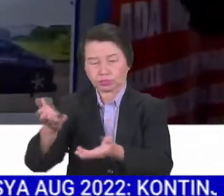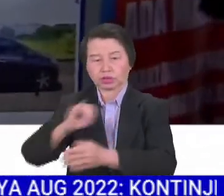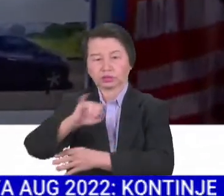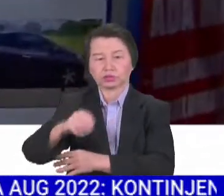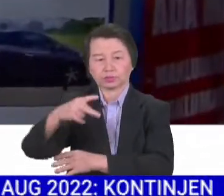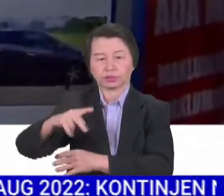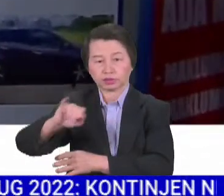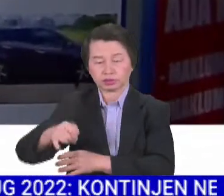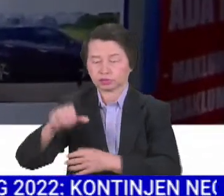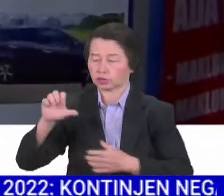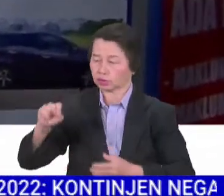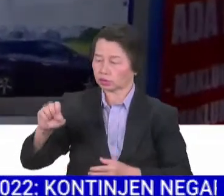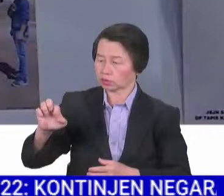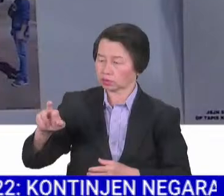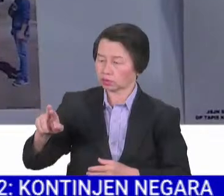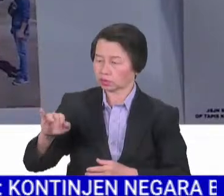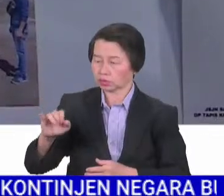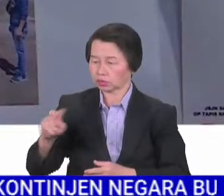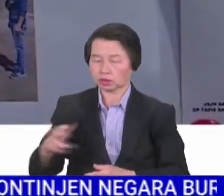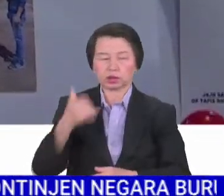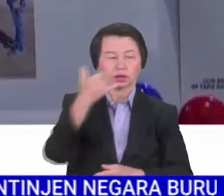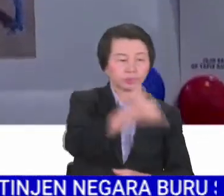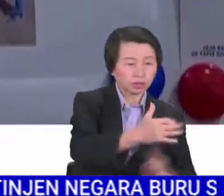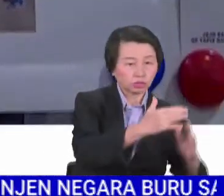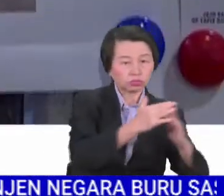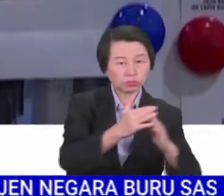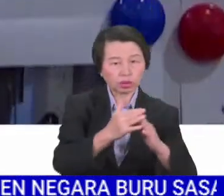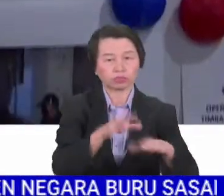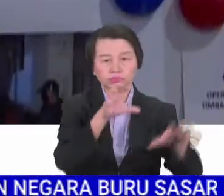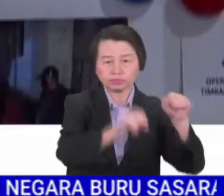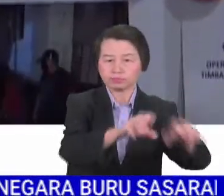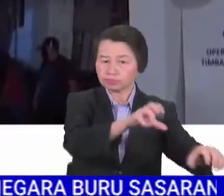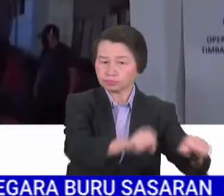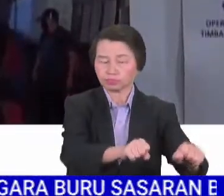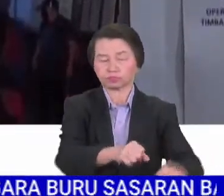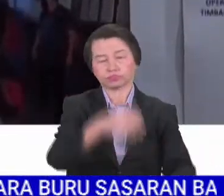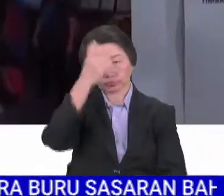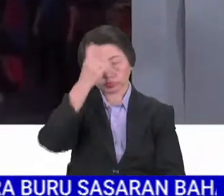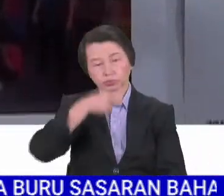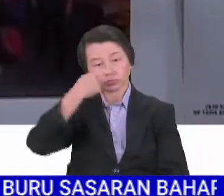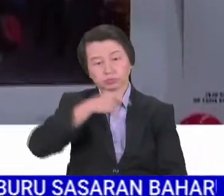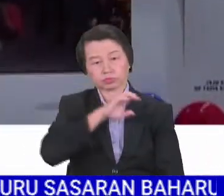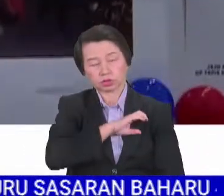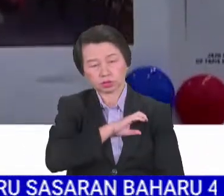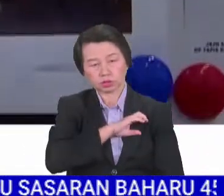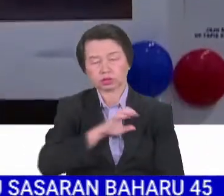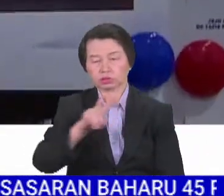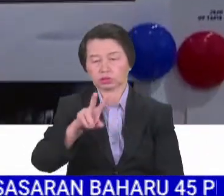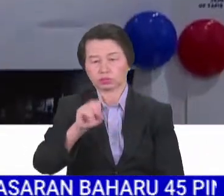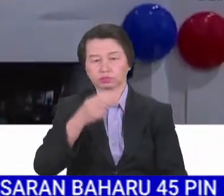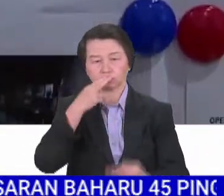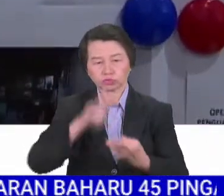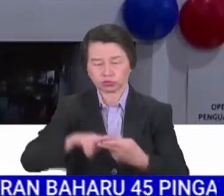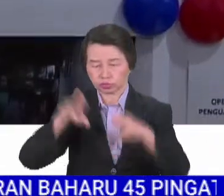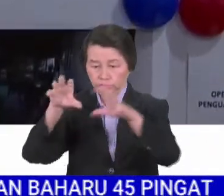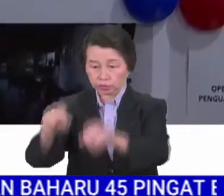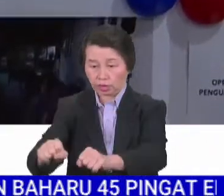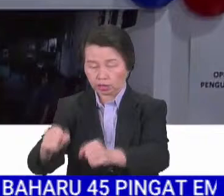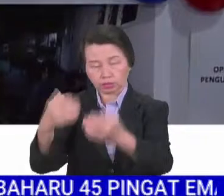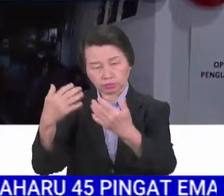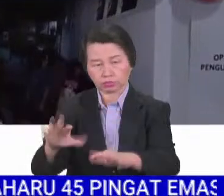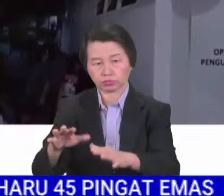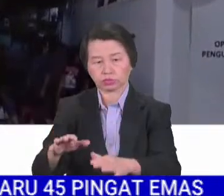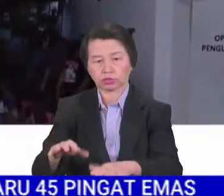Serian selain di kawasan perumahan dan pinggir hutan. Dato' Azman menambah sebanyak 20 waran tangkap kes-kes dadah telah